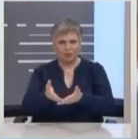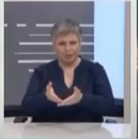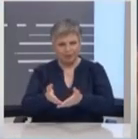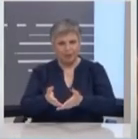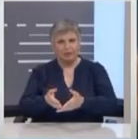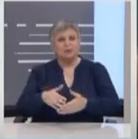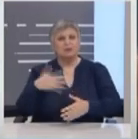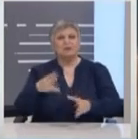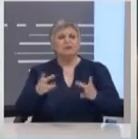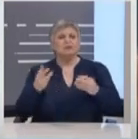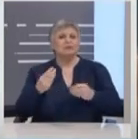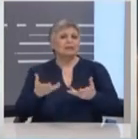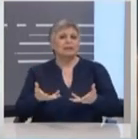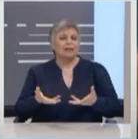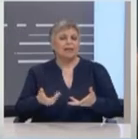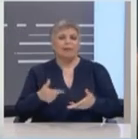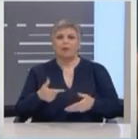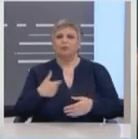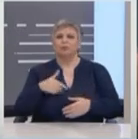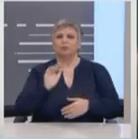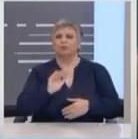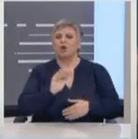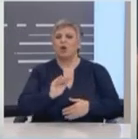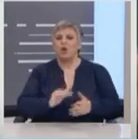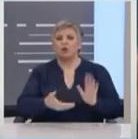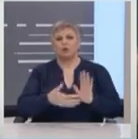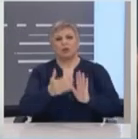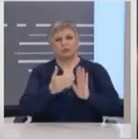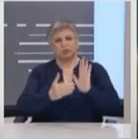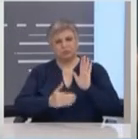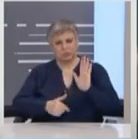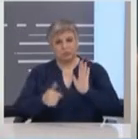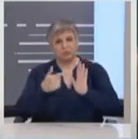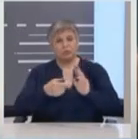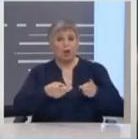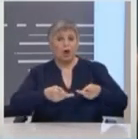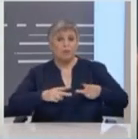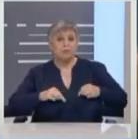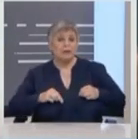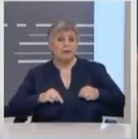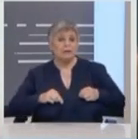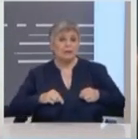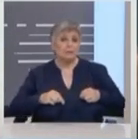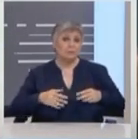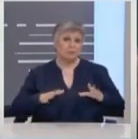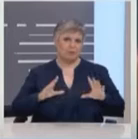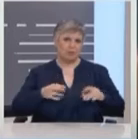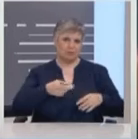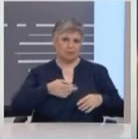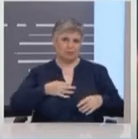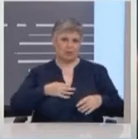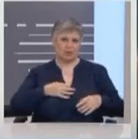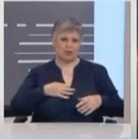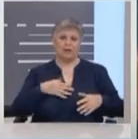στα ερωτήματα που έθεσα, δεν έλαβα ξεκάθαρη απάντηση εάν τώρα με τα πρόσφατα γεγονότα